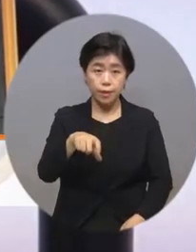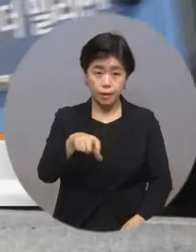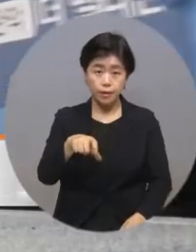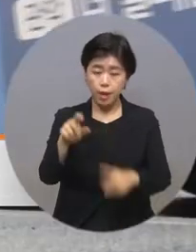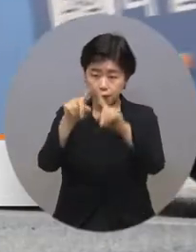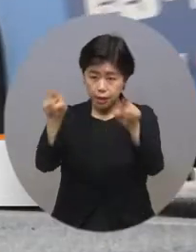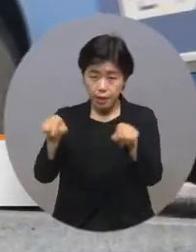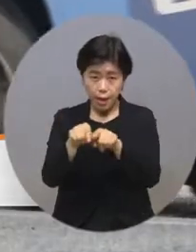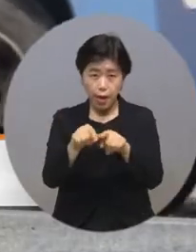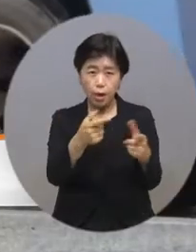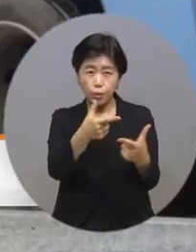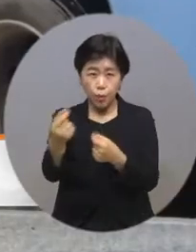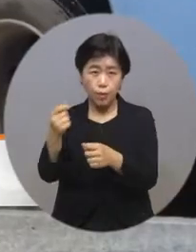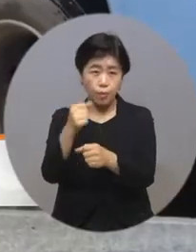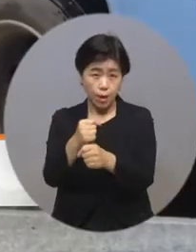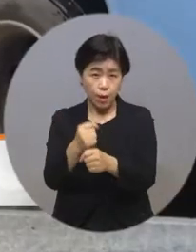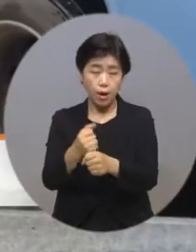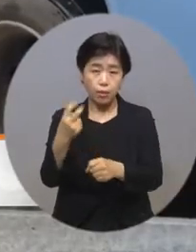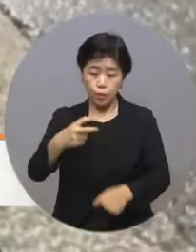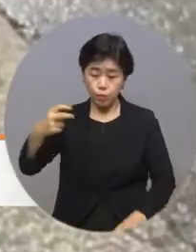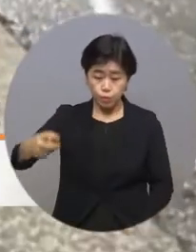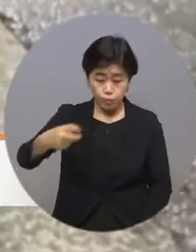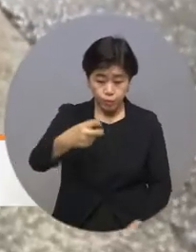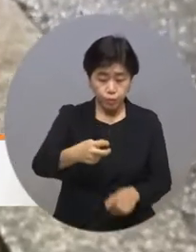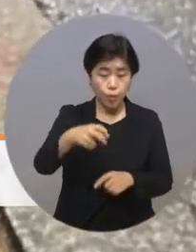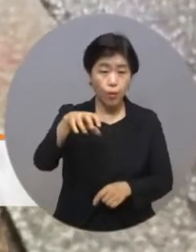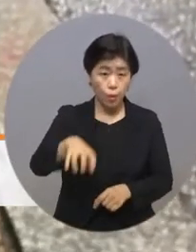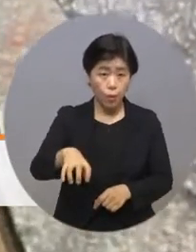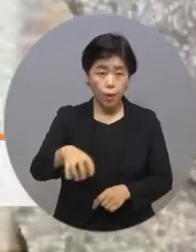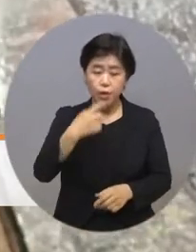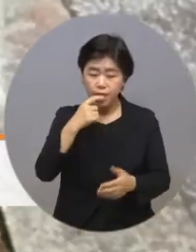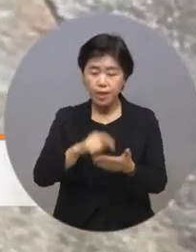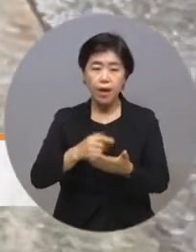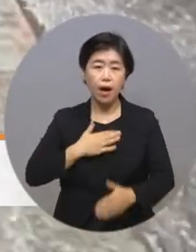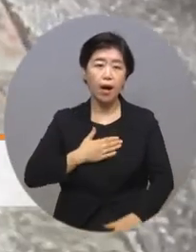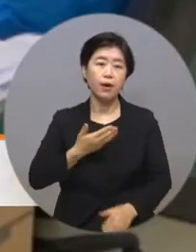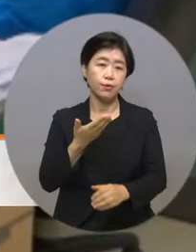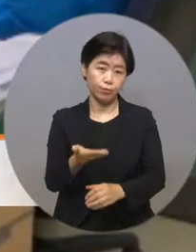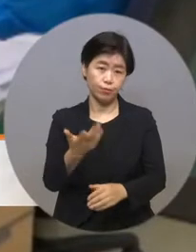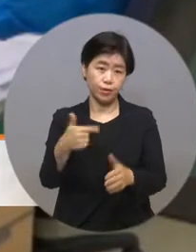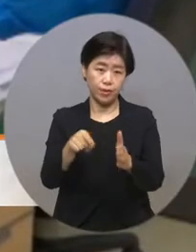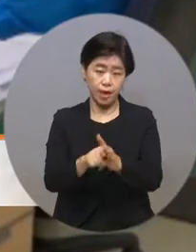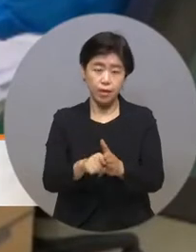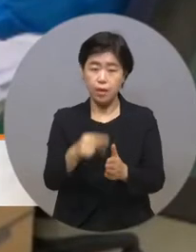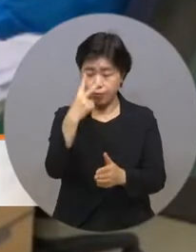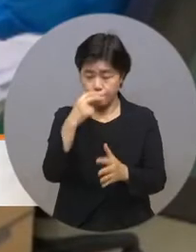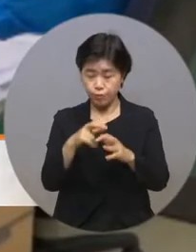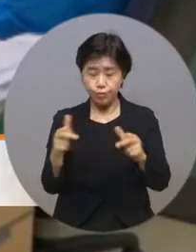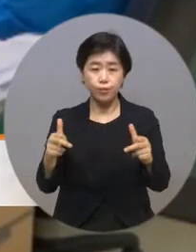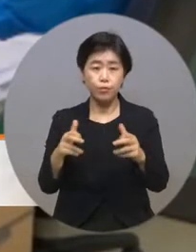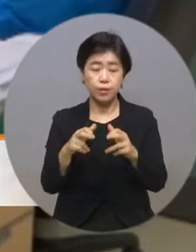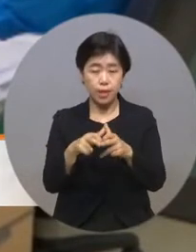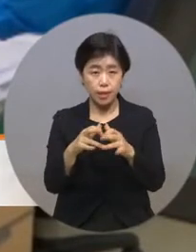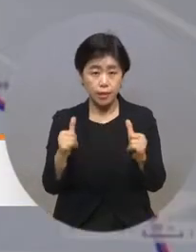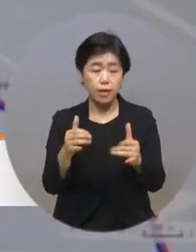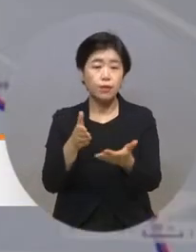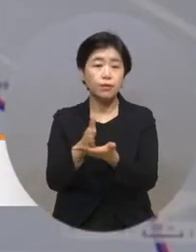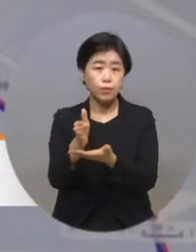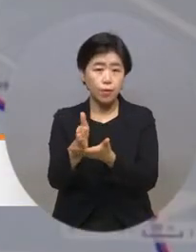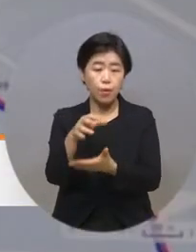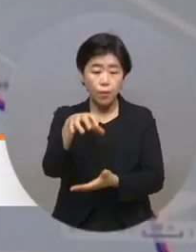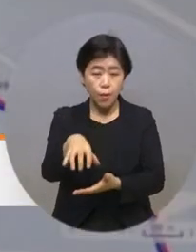추진하고 버스 탑승 지점을 쉽게 알 수 있도록 시각장애인 전용 대기 지점 도입 등 불편사항 해소를 위한 다양한